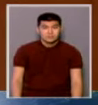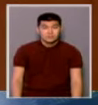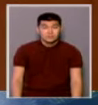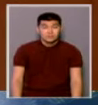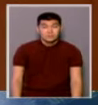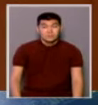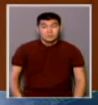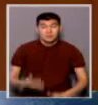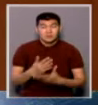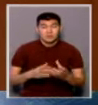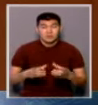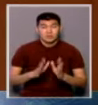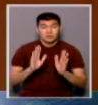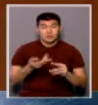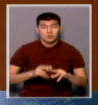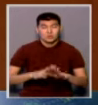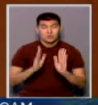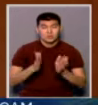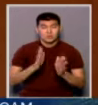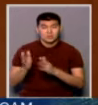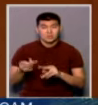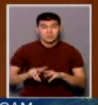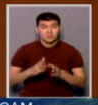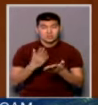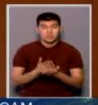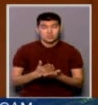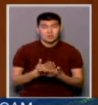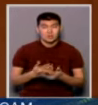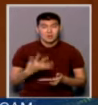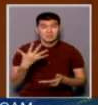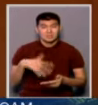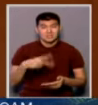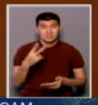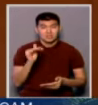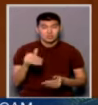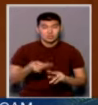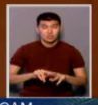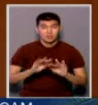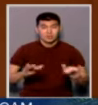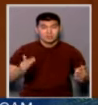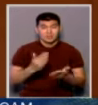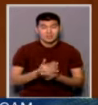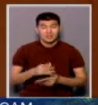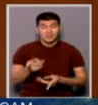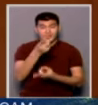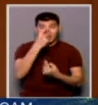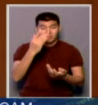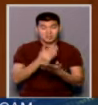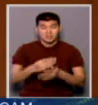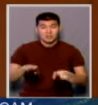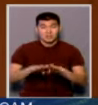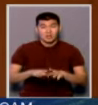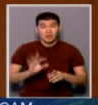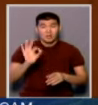Мы не ориентируемся только по этой системе. У нас сейчас есть 52 тысячи детей, есть информация о них. Но